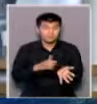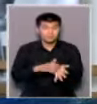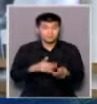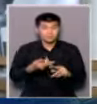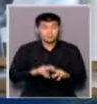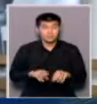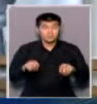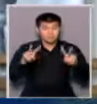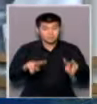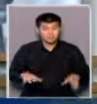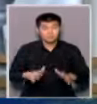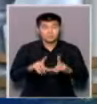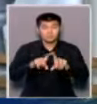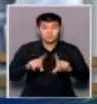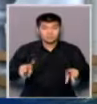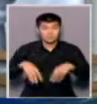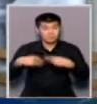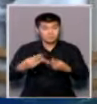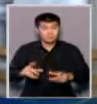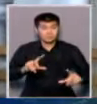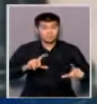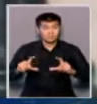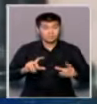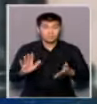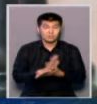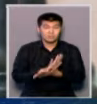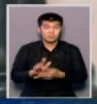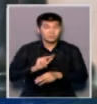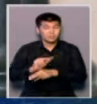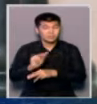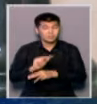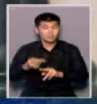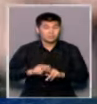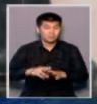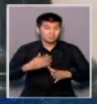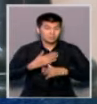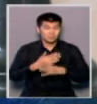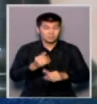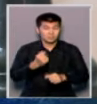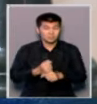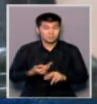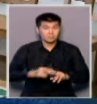тұста арнайы кең ғимарат беріліп, шахмат ойнауды тегін үйренуге ниеттілер үшін қолайлы